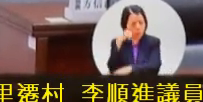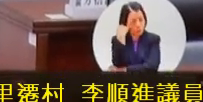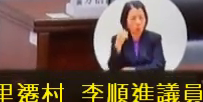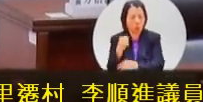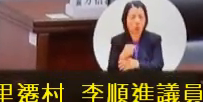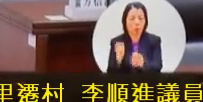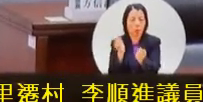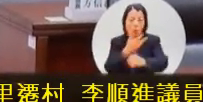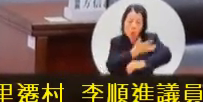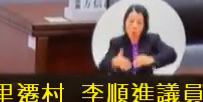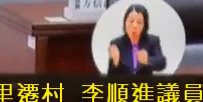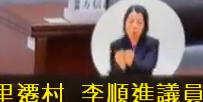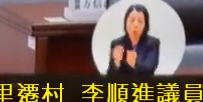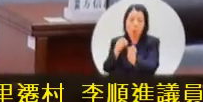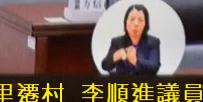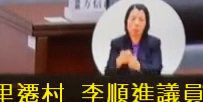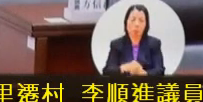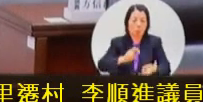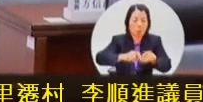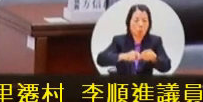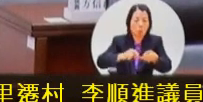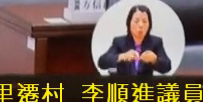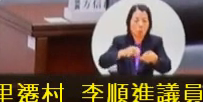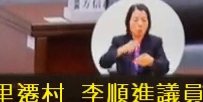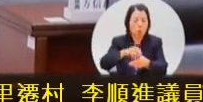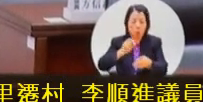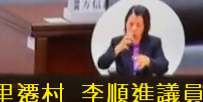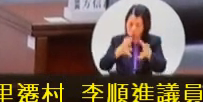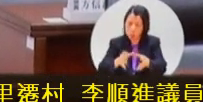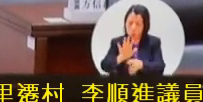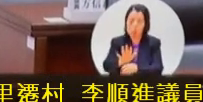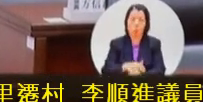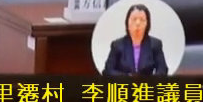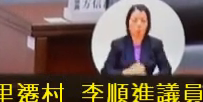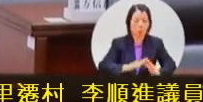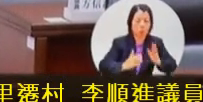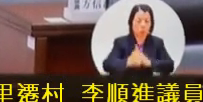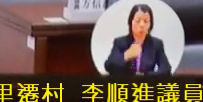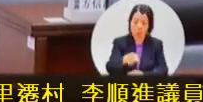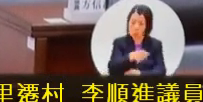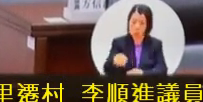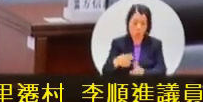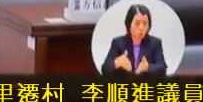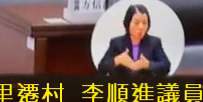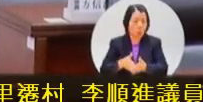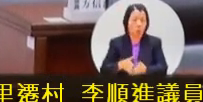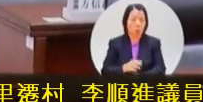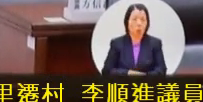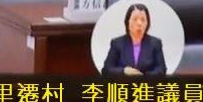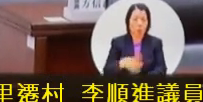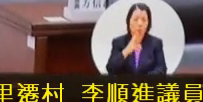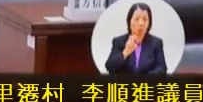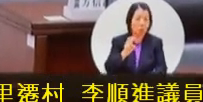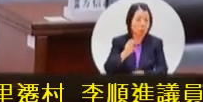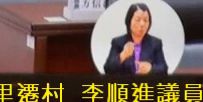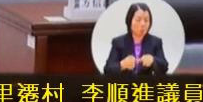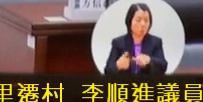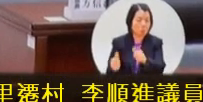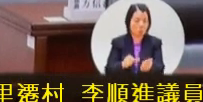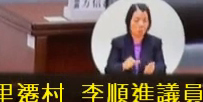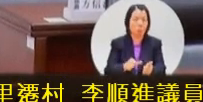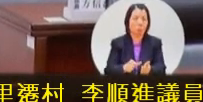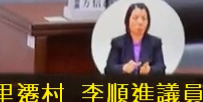13600几十几户涉及在沿海。市长你怎么解决？如果真的需要地，420公顷，计划比较